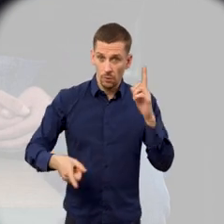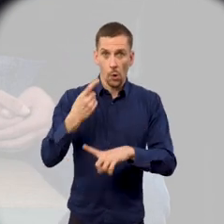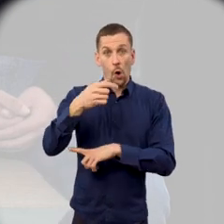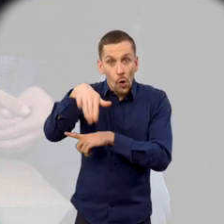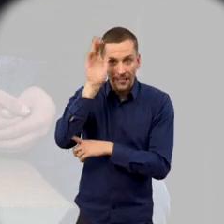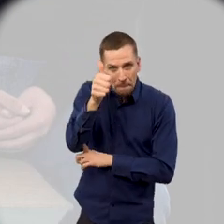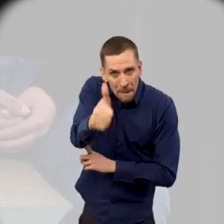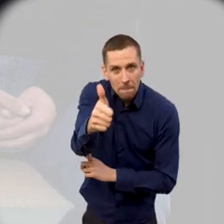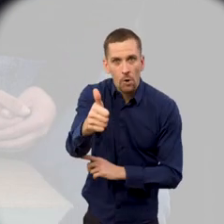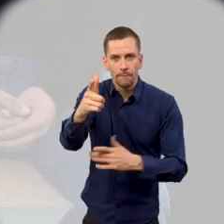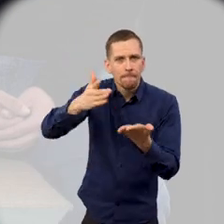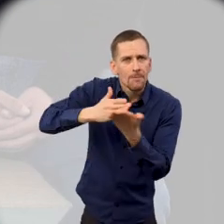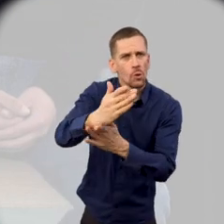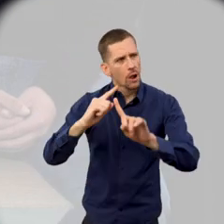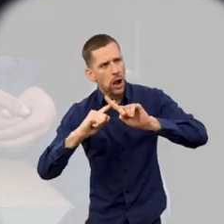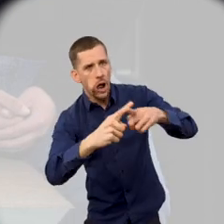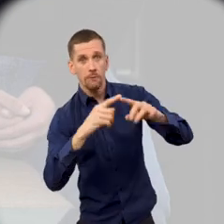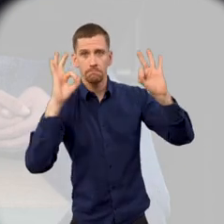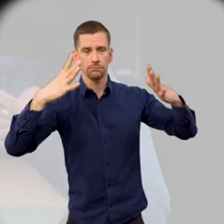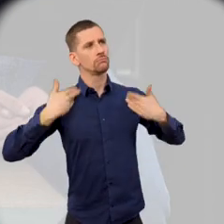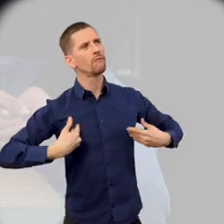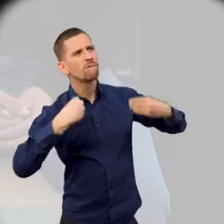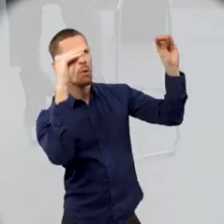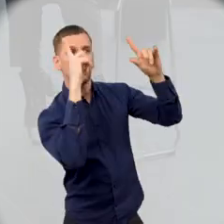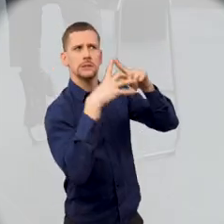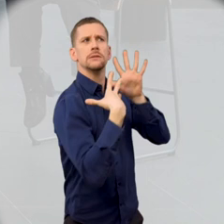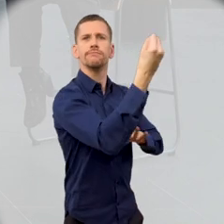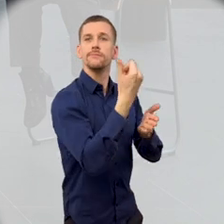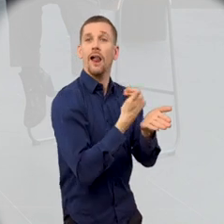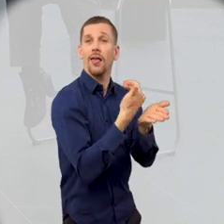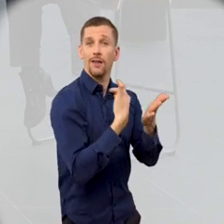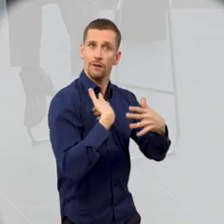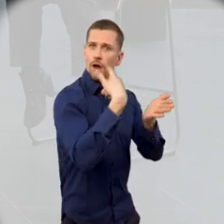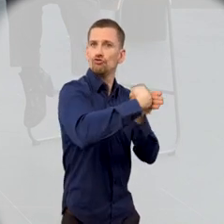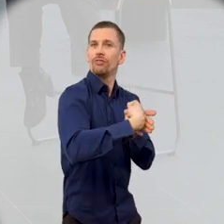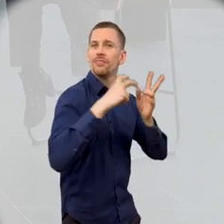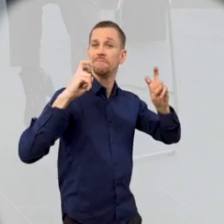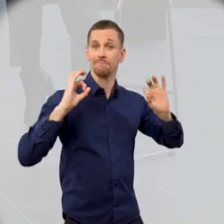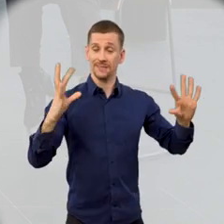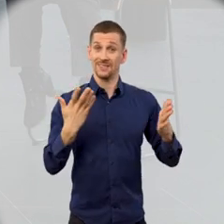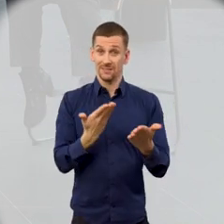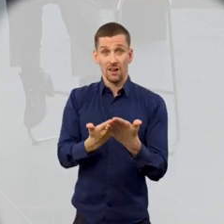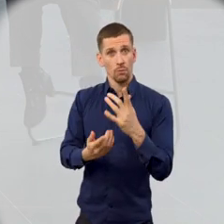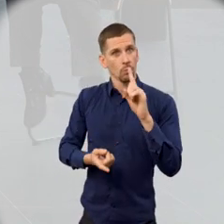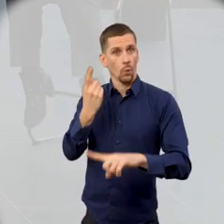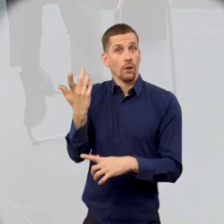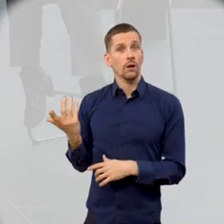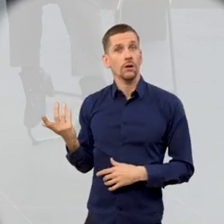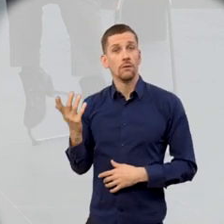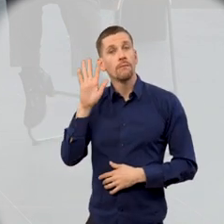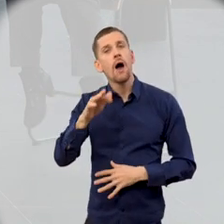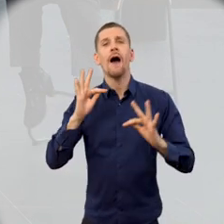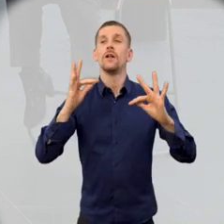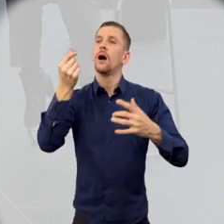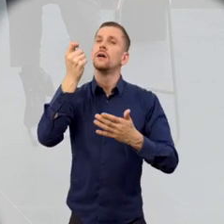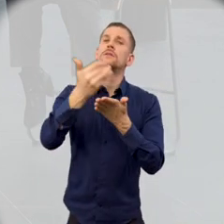Quentin, c'est aussi le candidat et sa force de persuasion, ou comment il va arriver à se vendre. Donc c'est vrai que la question de la